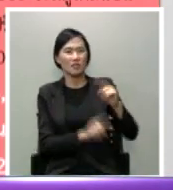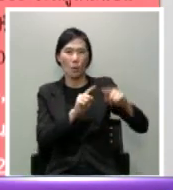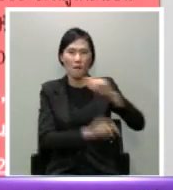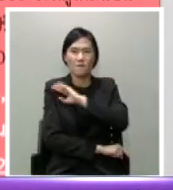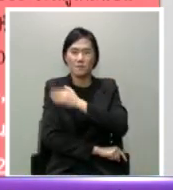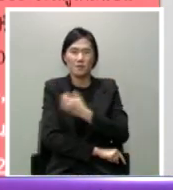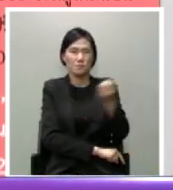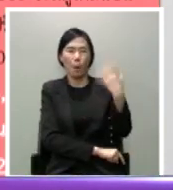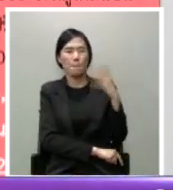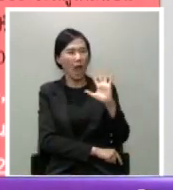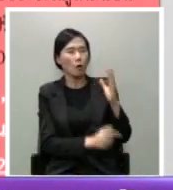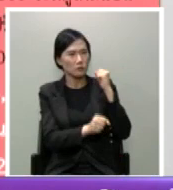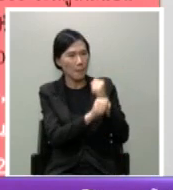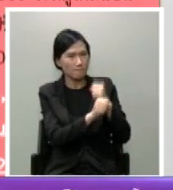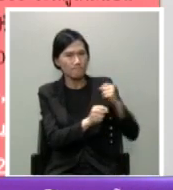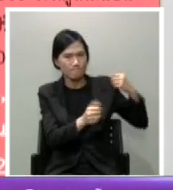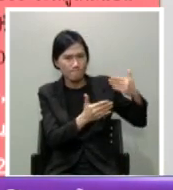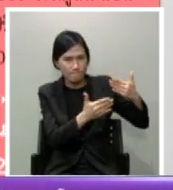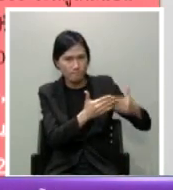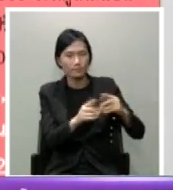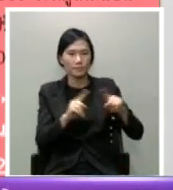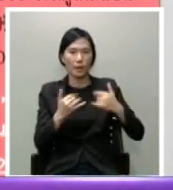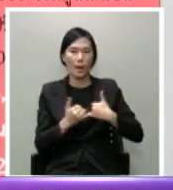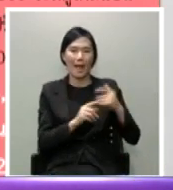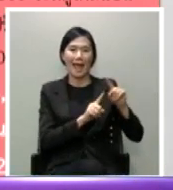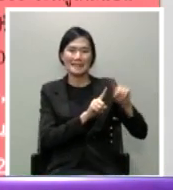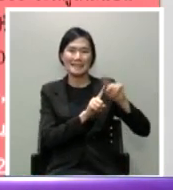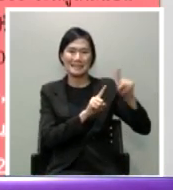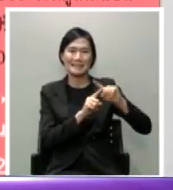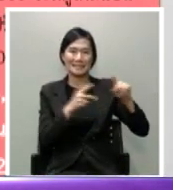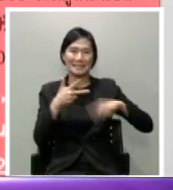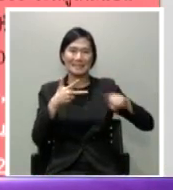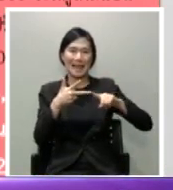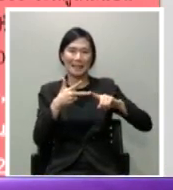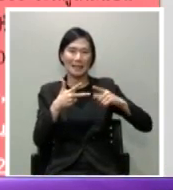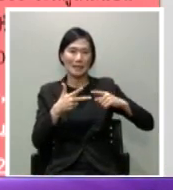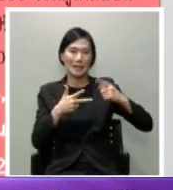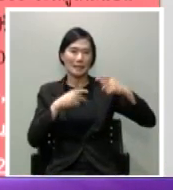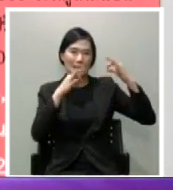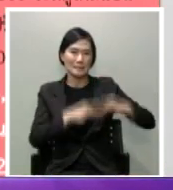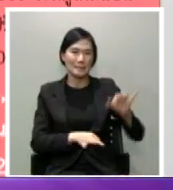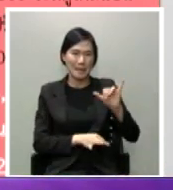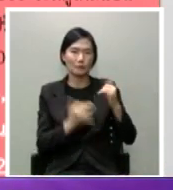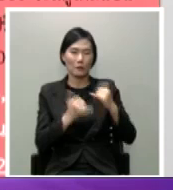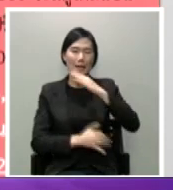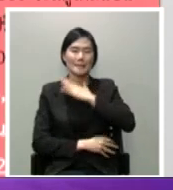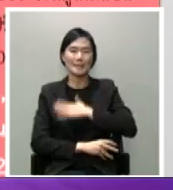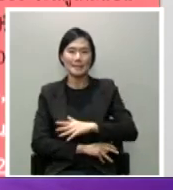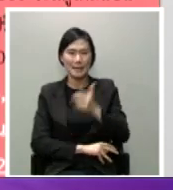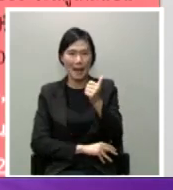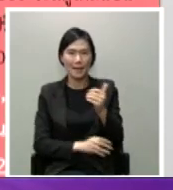อช่องแรกครับอุทธรณ์ยังไม่ตัดสินมันยังพอใจเย็นได้ช่องที่ส